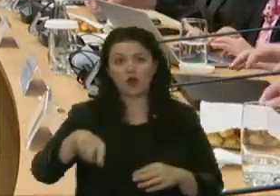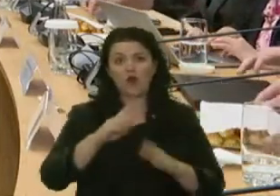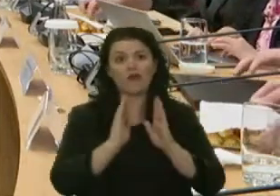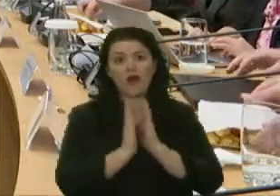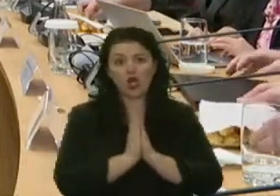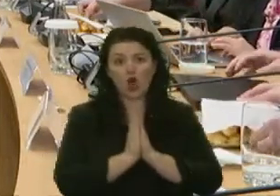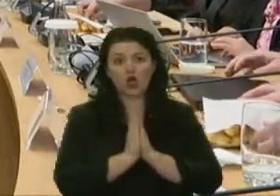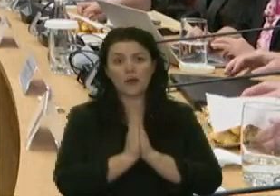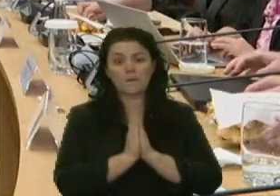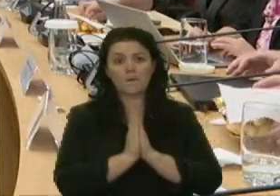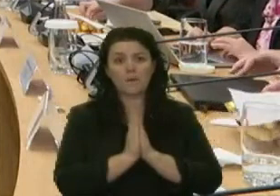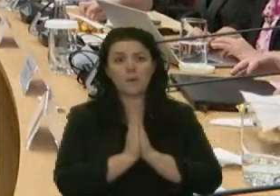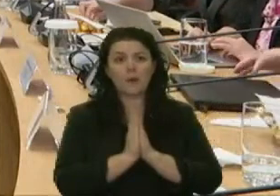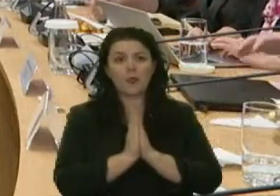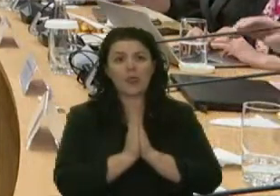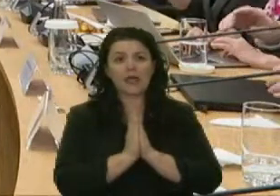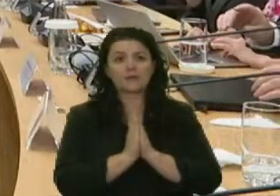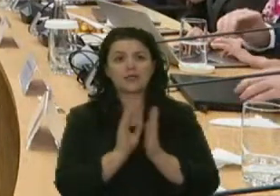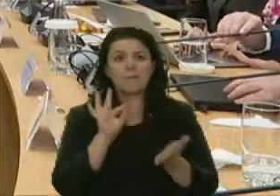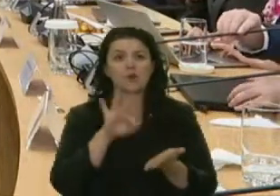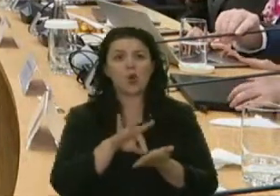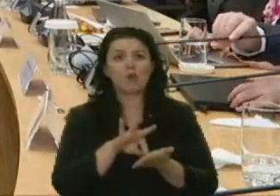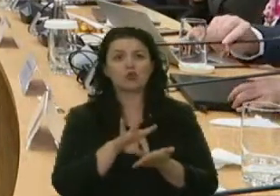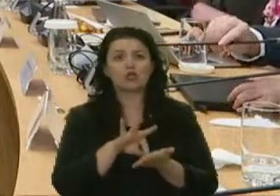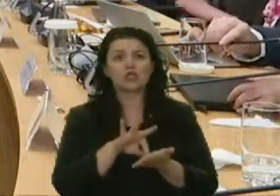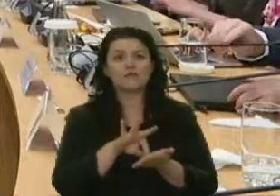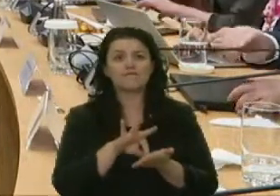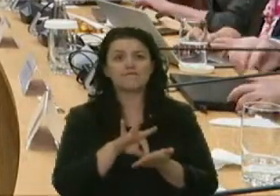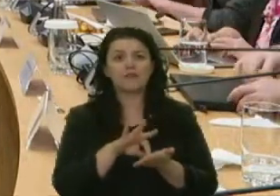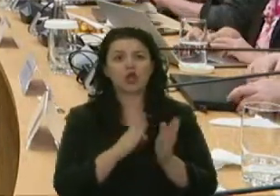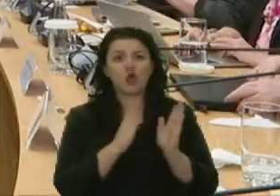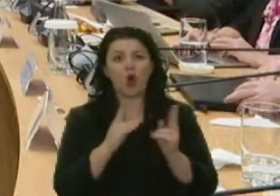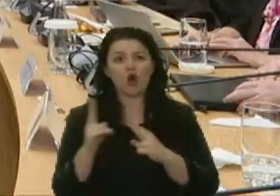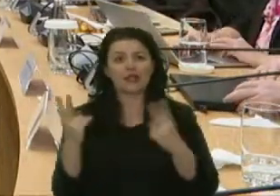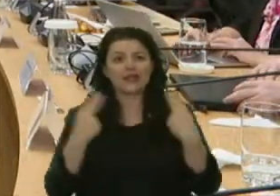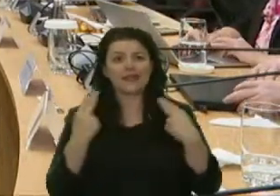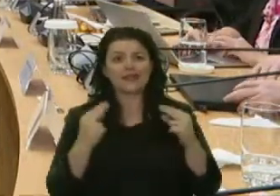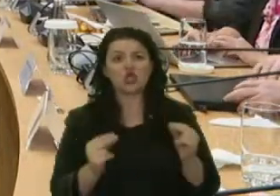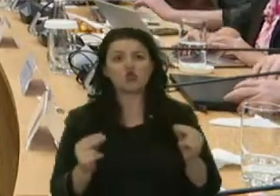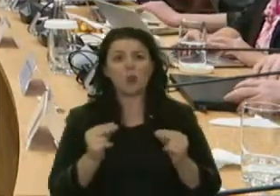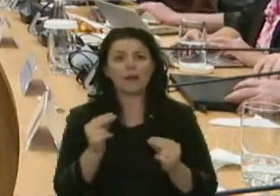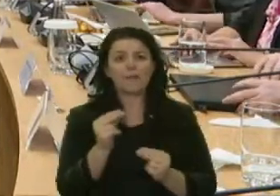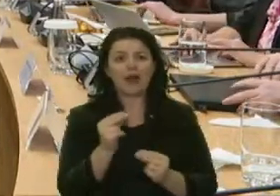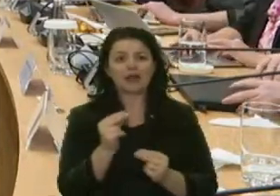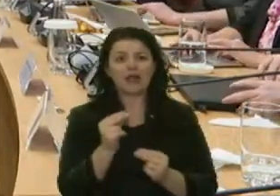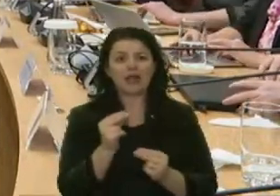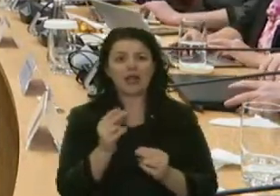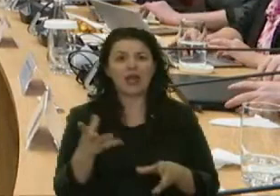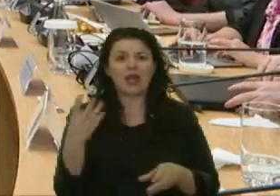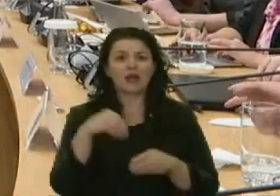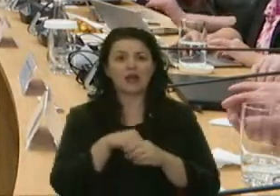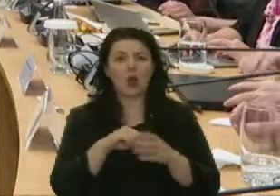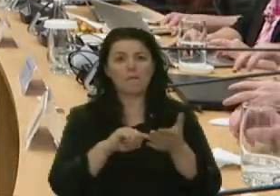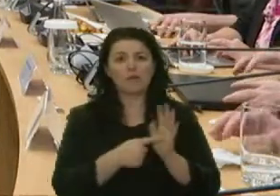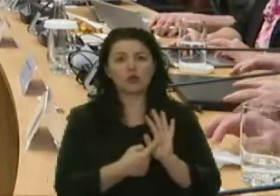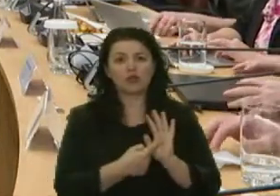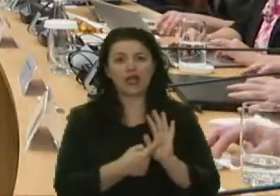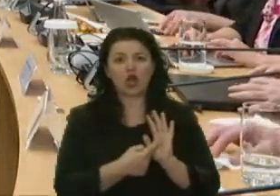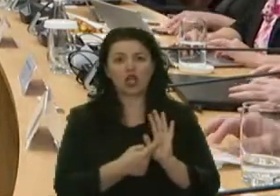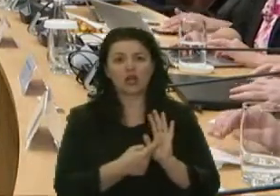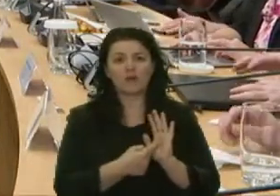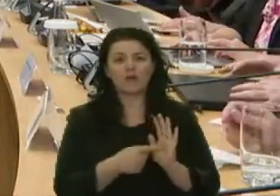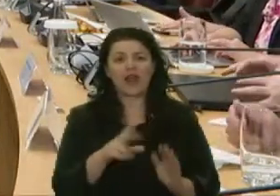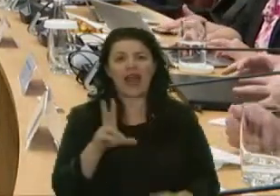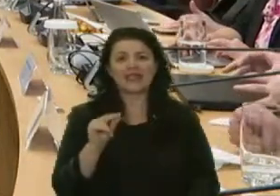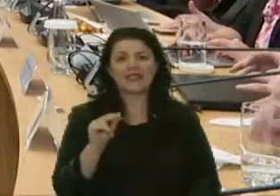ruga să mi permiteți să propun pentru ordinea de zi suplimentară includerea punctelor